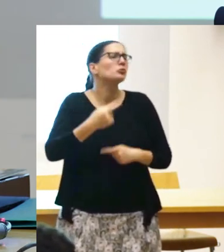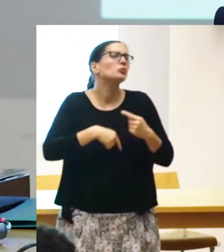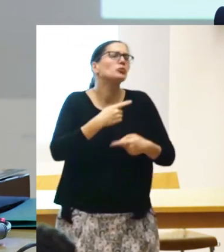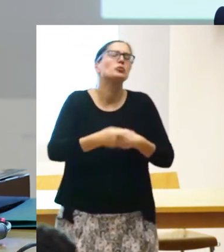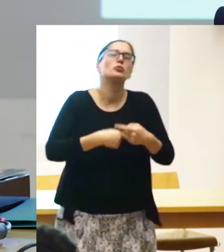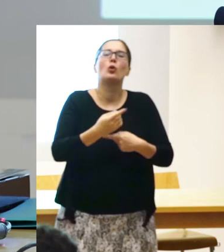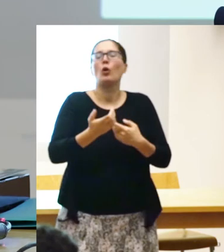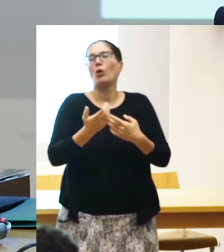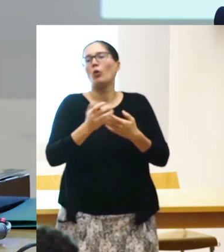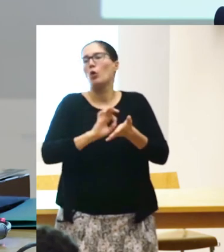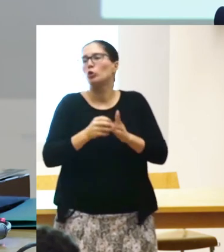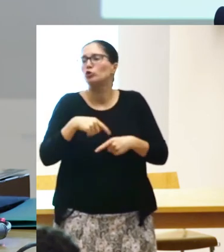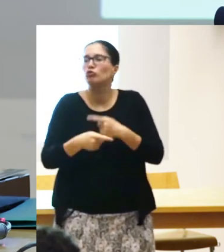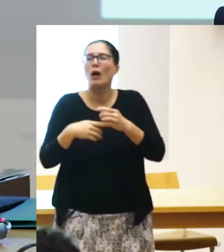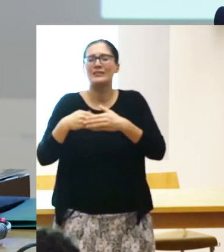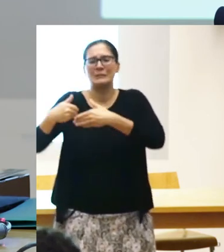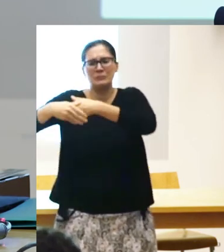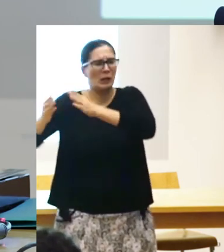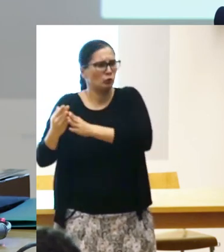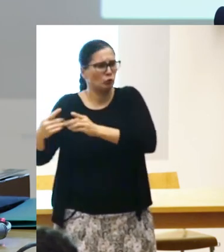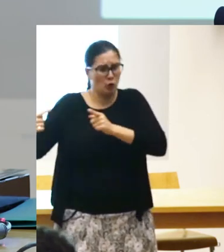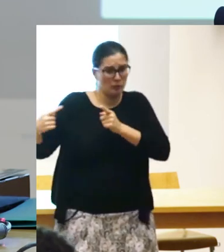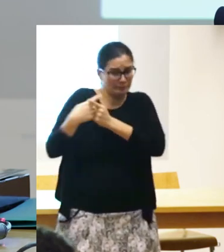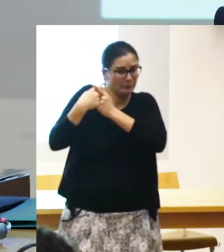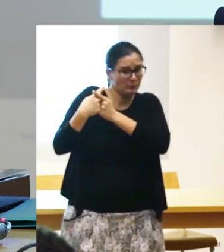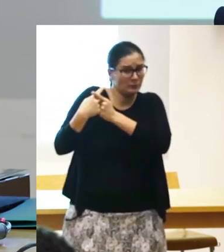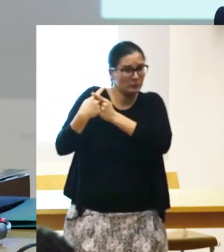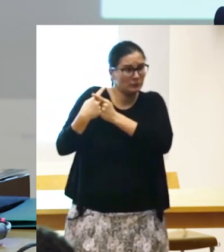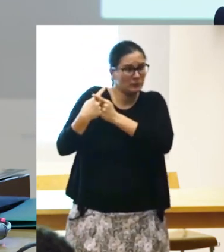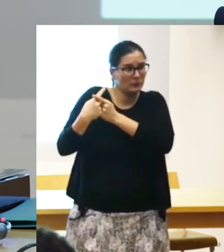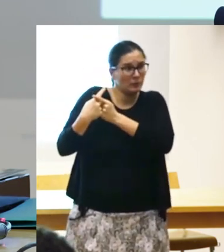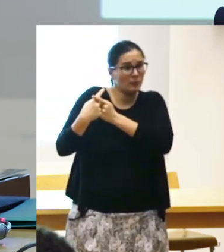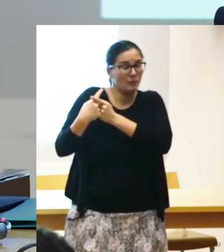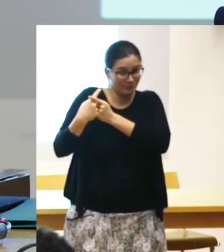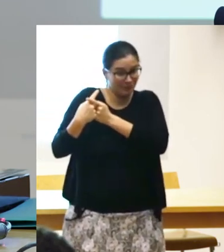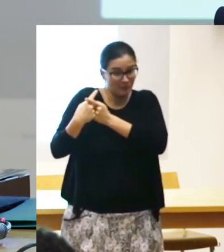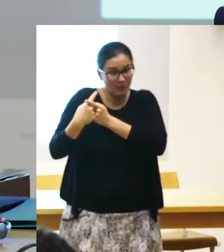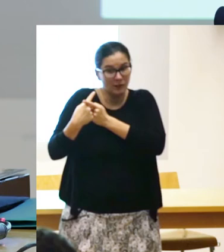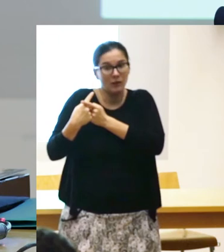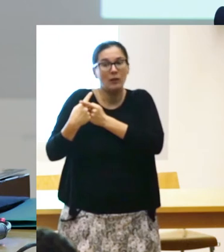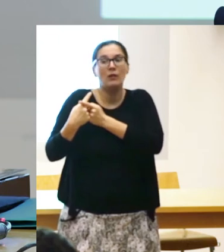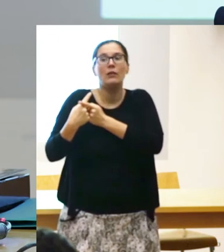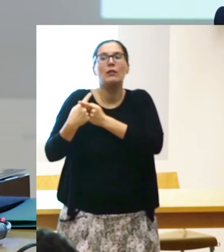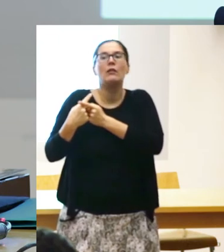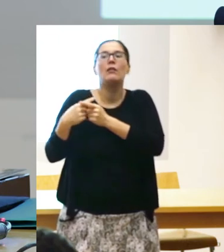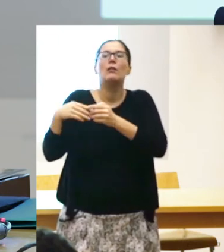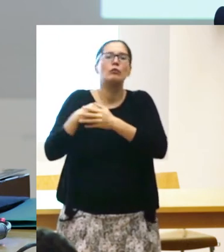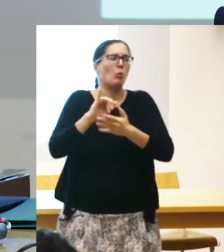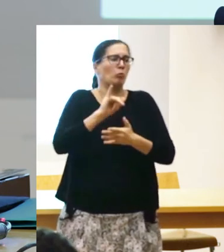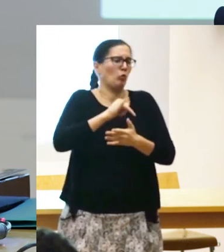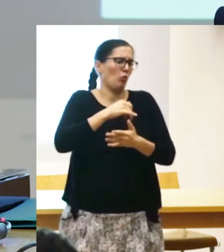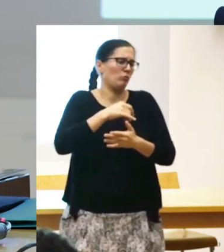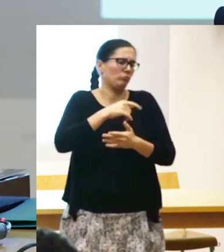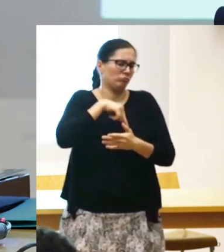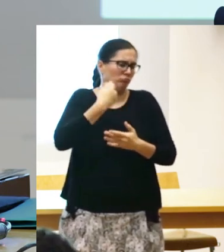do stádia sporu se zřizovatelem, tak po těch konkrétních lidech, kteří tu instituci vytváří v